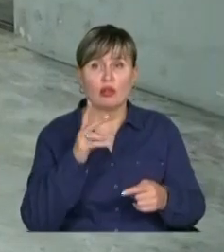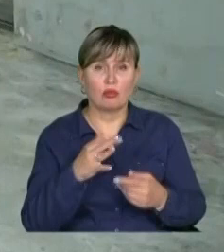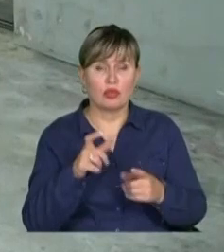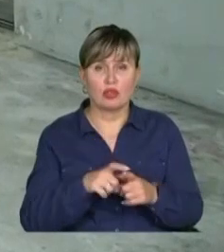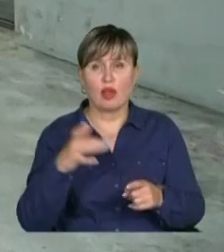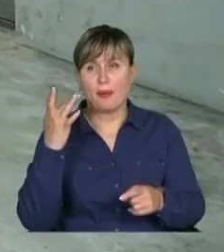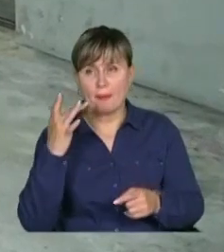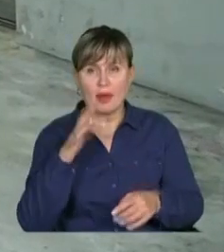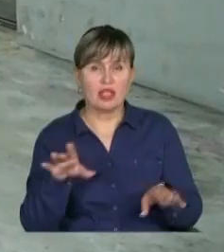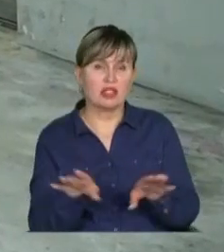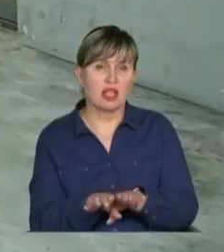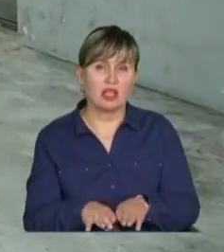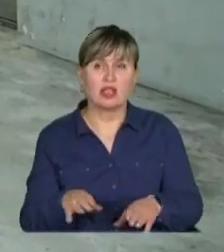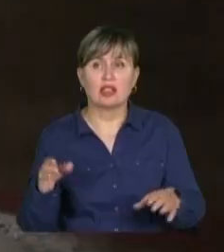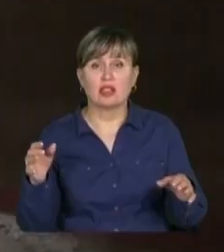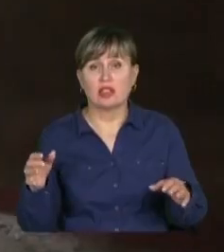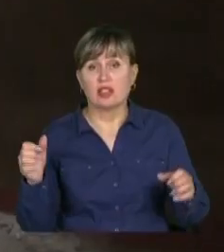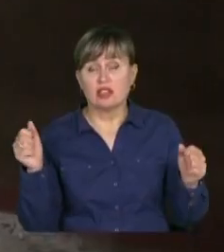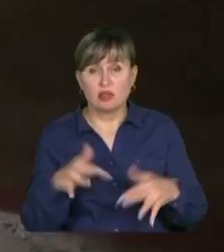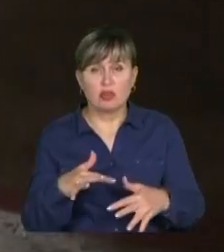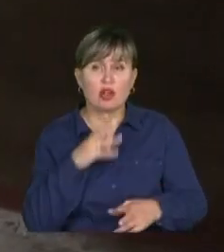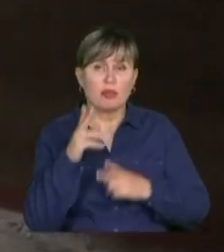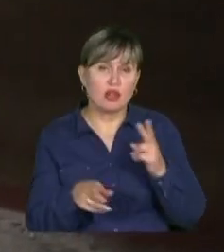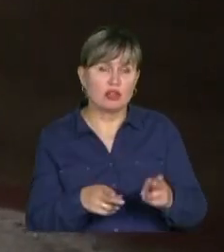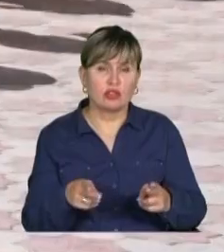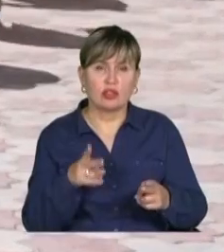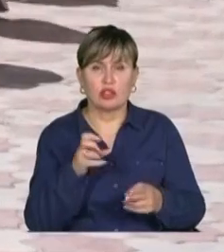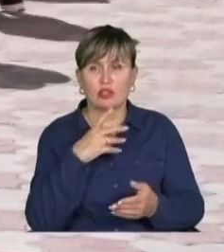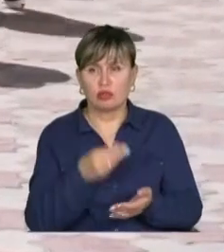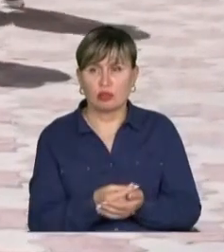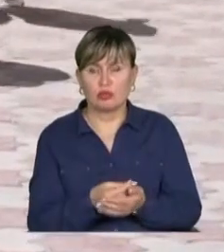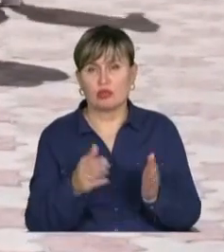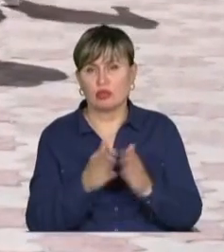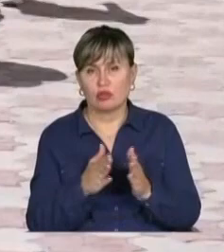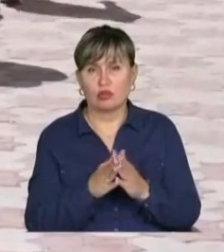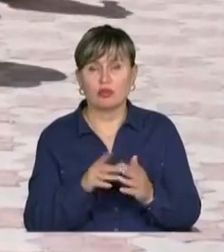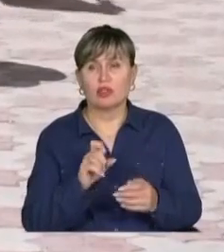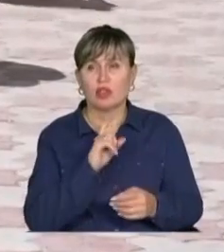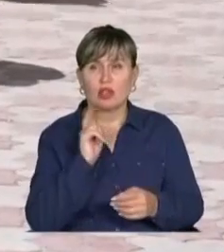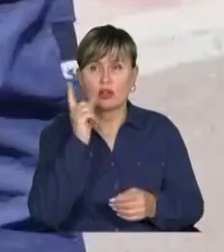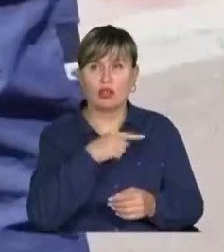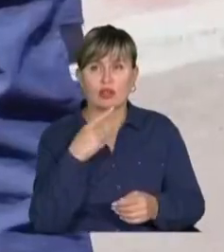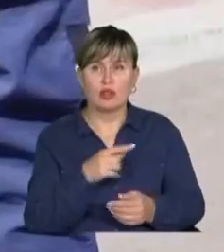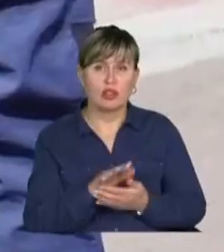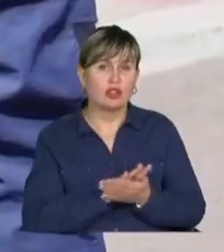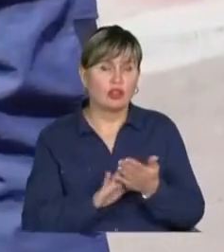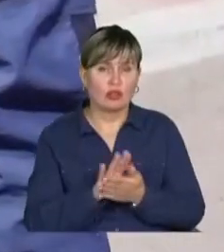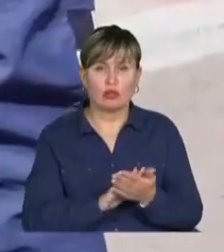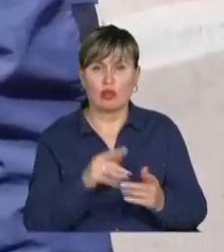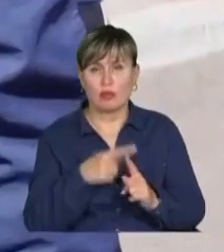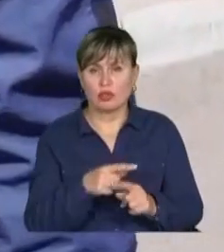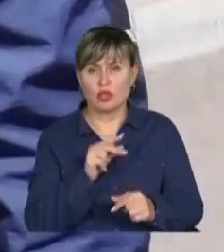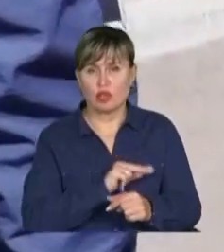словам, постоянно закрыта. Собравшиеся пожаловались на объединение собственников имущества. За год, говорят они, никакой положительной работы